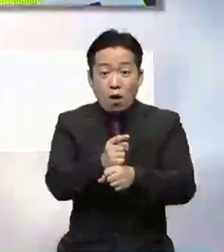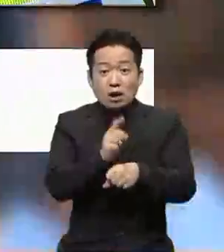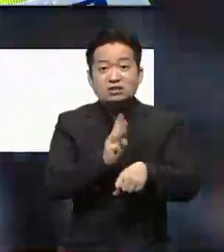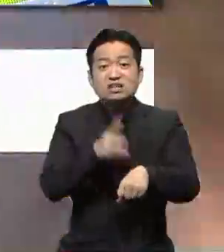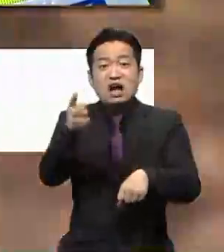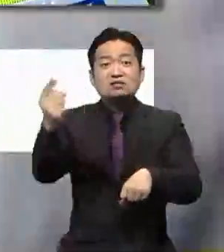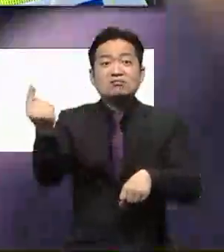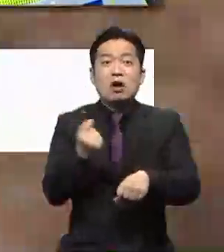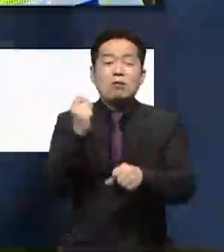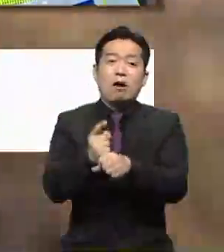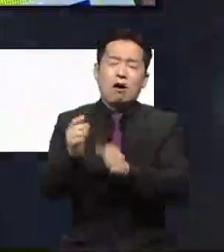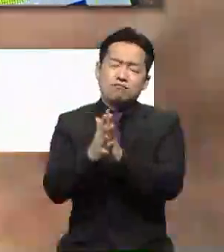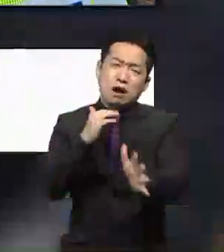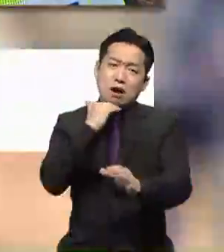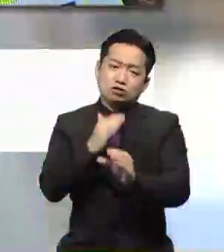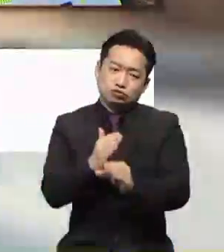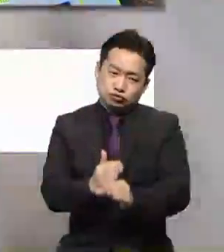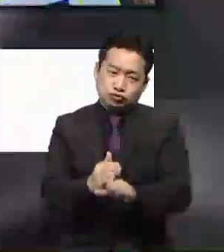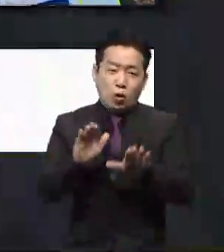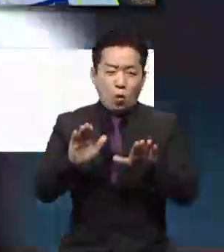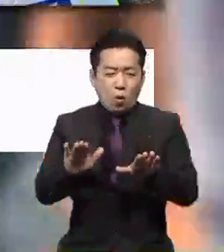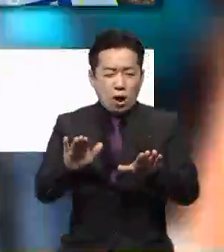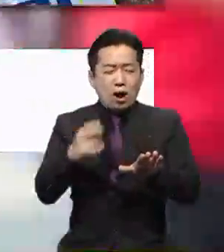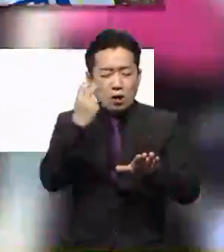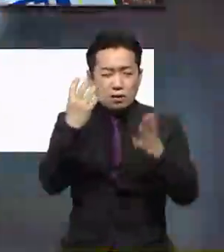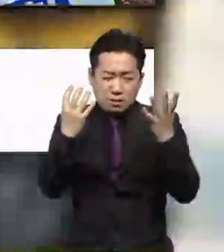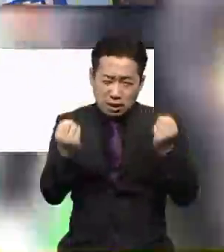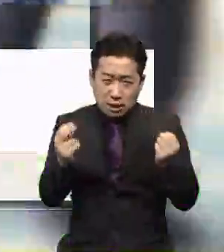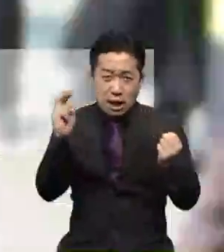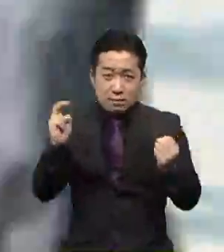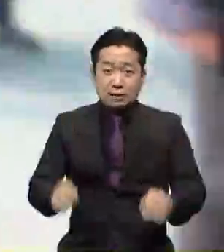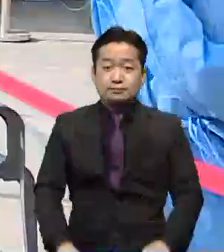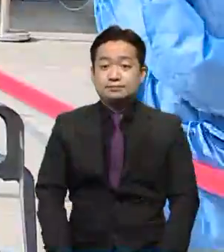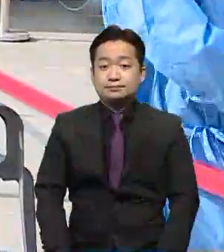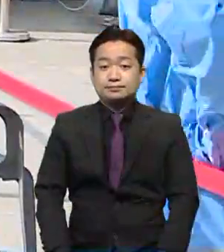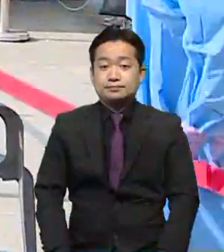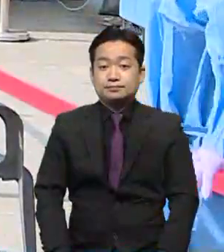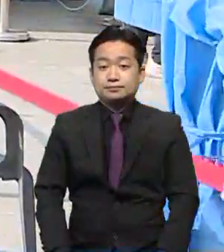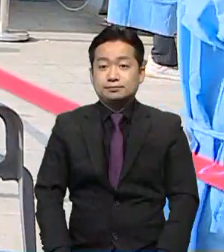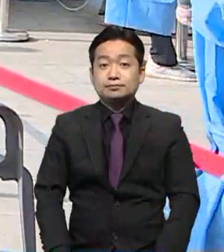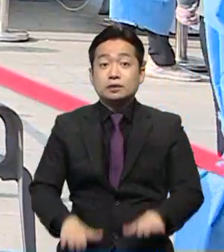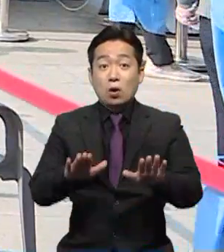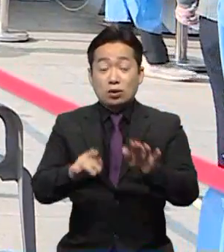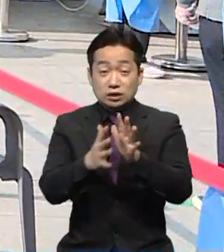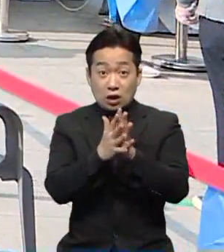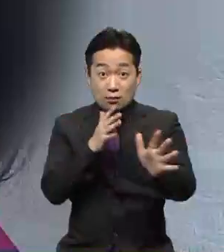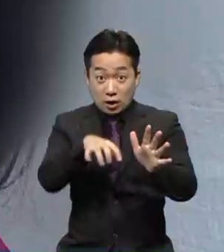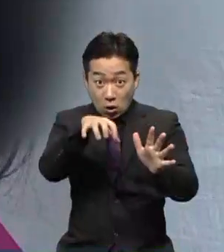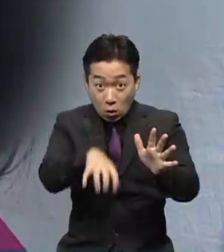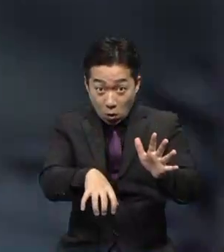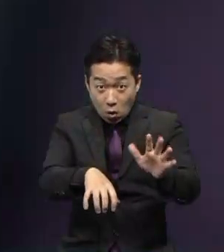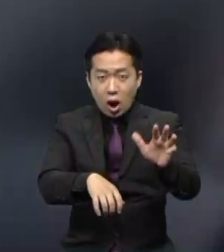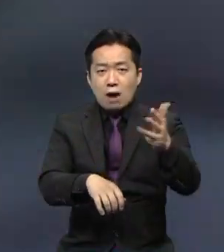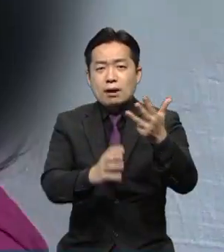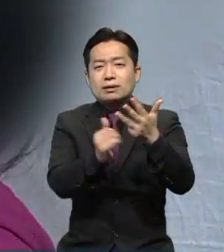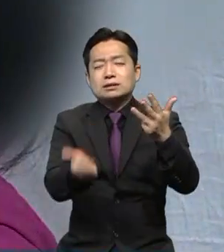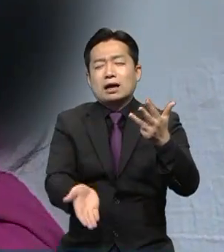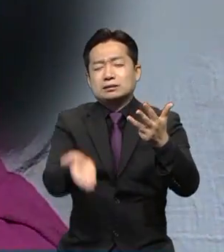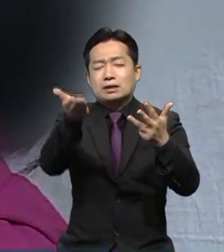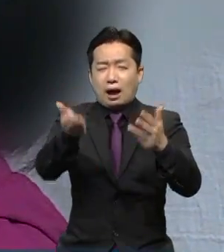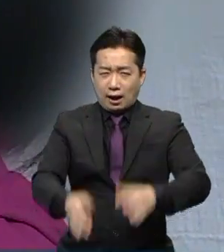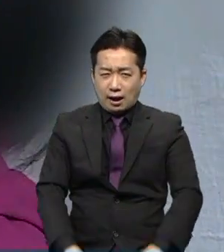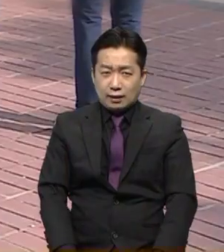3시부터 왔었대요. 그러면 오늘도 많이 한 것 같아요. 오늘 이 검사소에만 800명 넘게